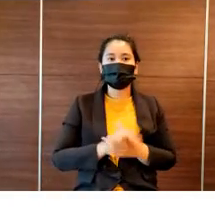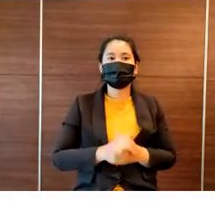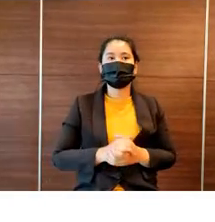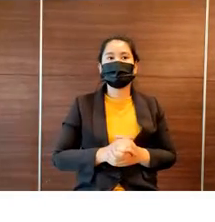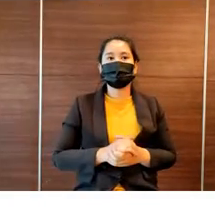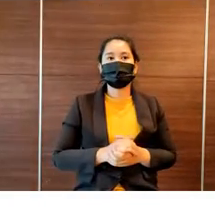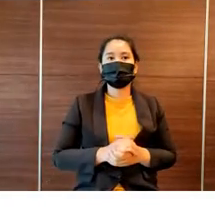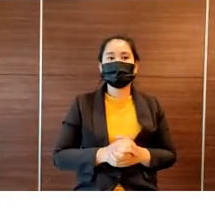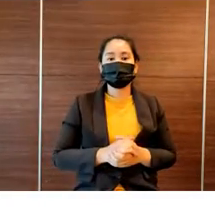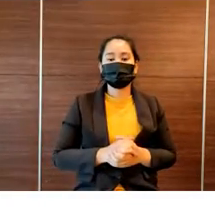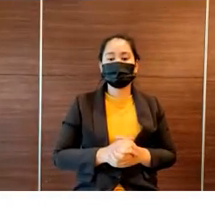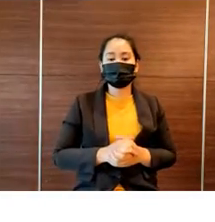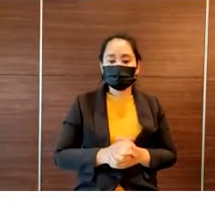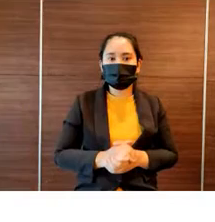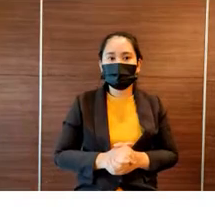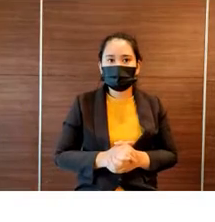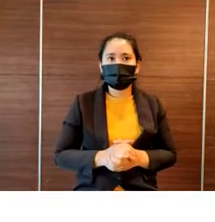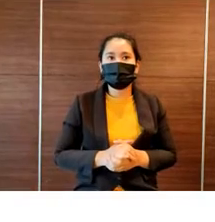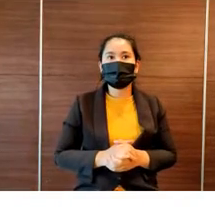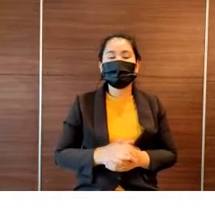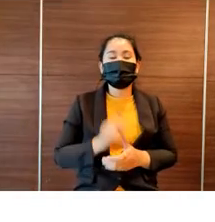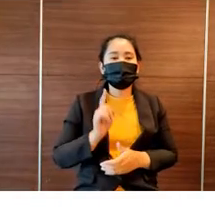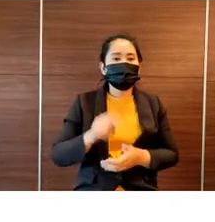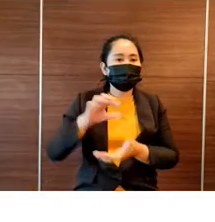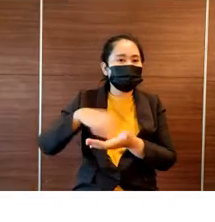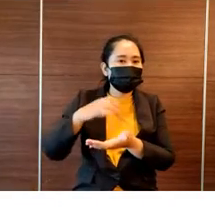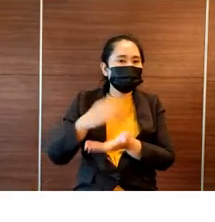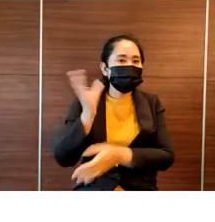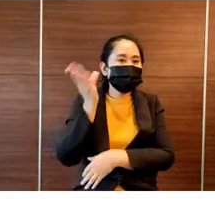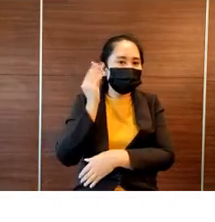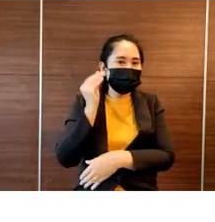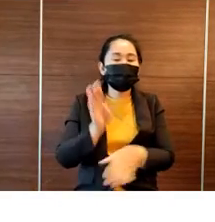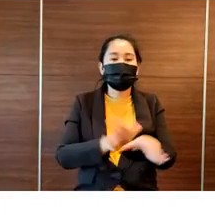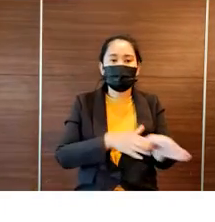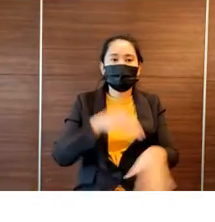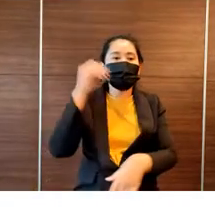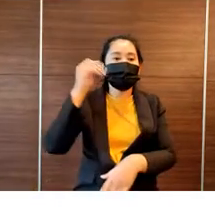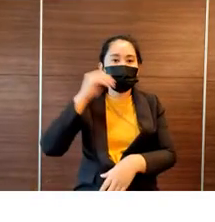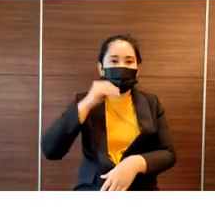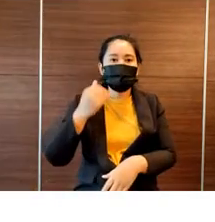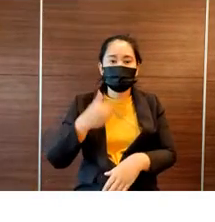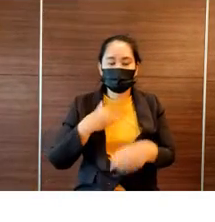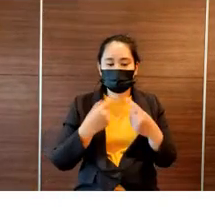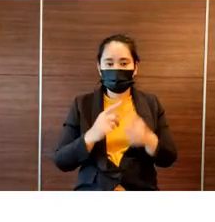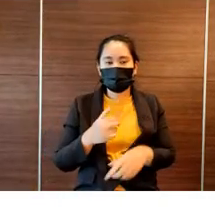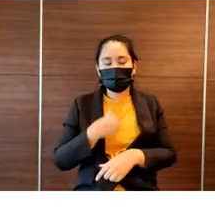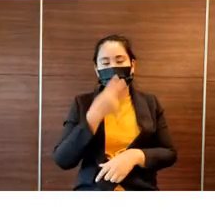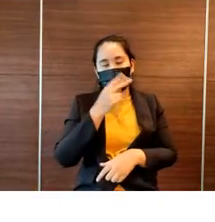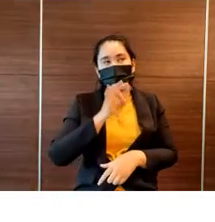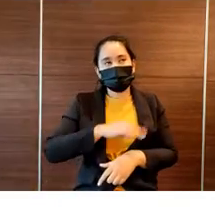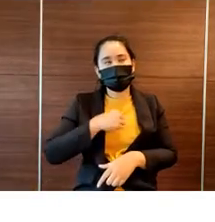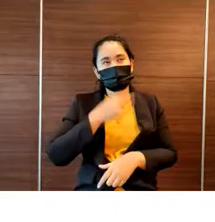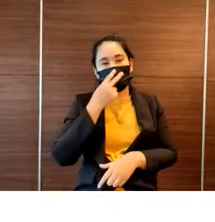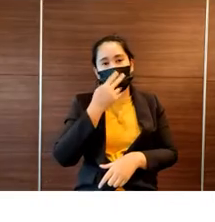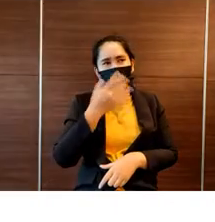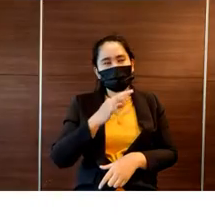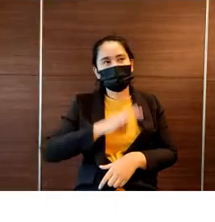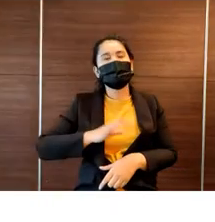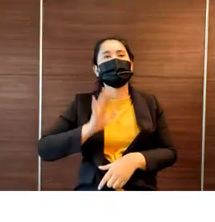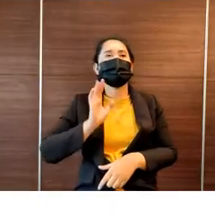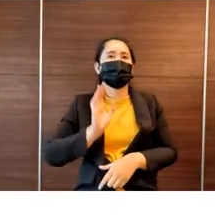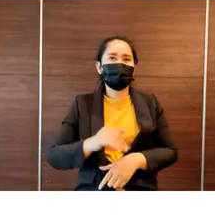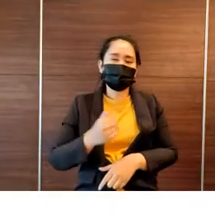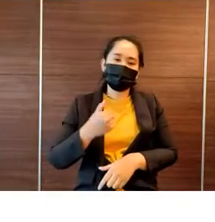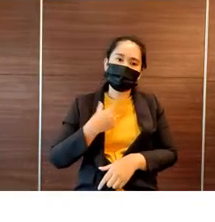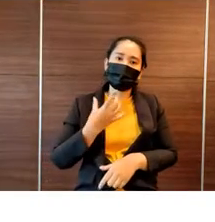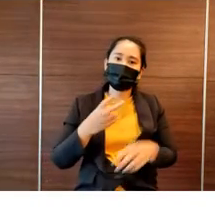พี่ก็จริงๆฟังเรื่องของเมียวมาก็หลายครั้งนะคะแต่ว่าครั้งนี้มันก็มีเรื่องไอ้ฉุกคิดว่าเอ๊ะอะไรเป็น